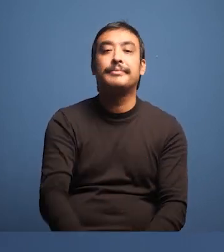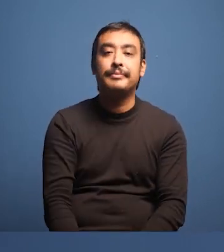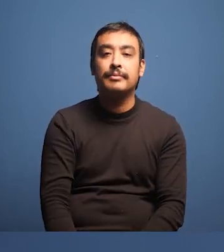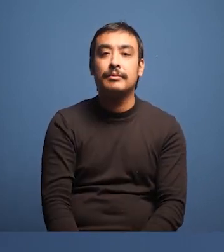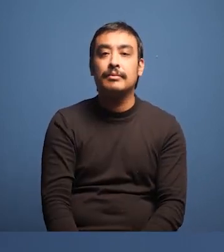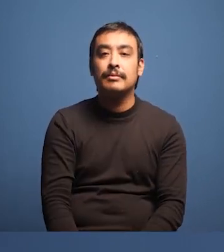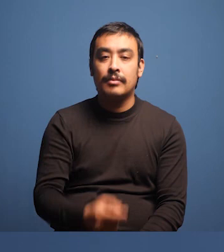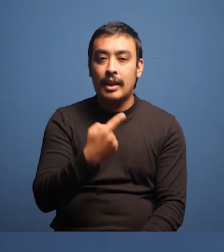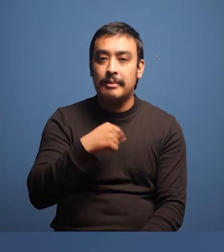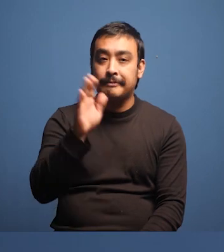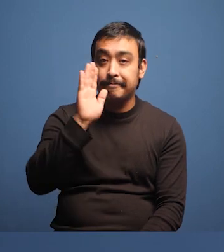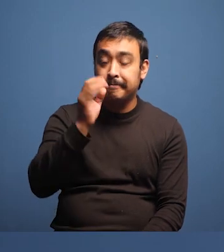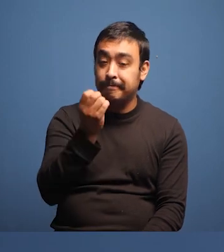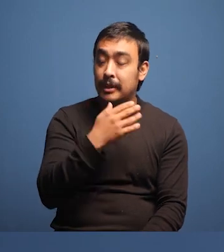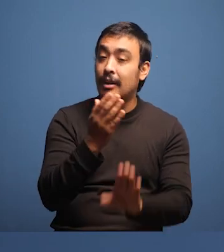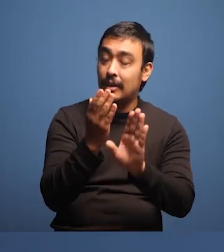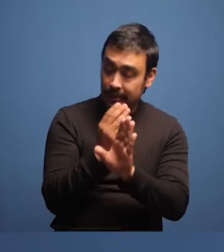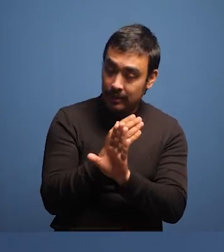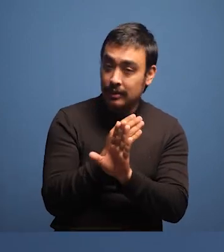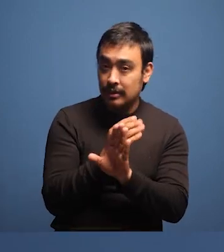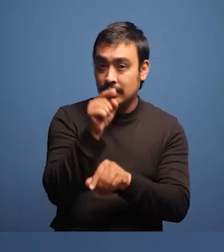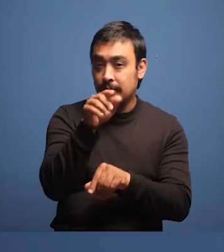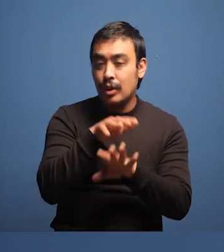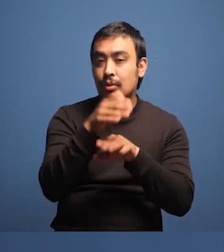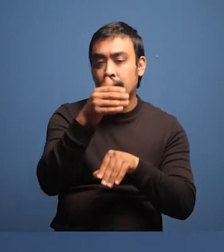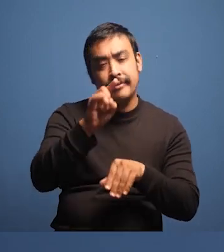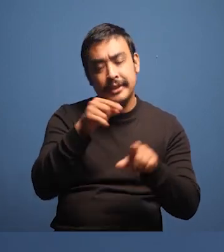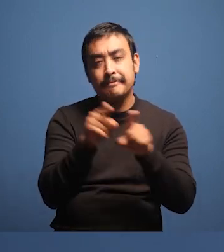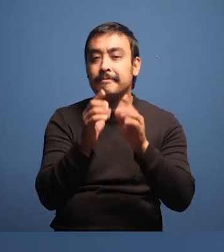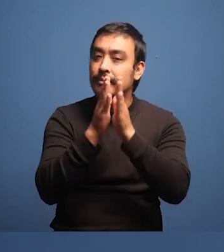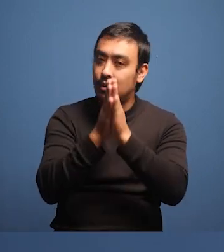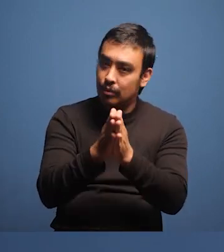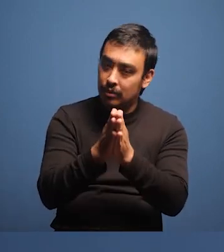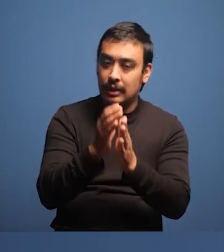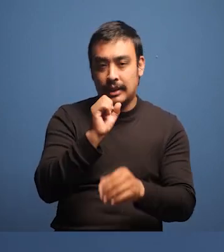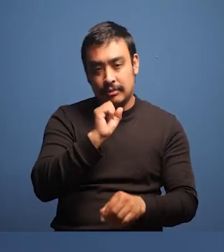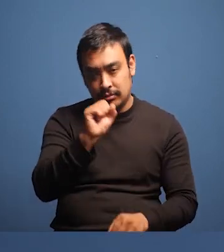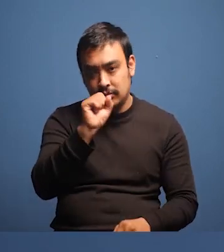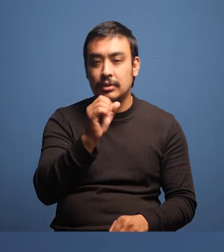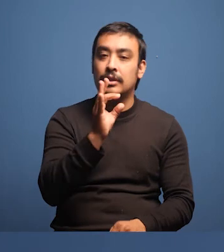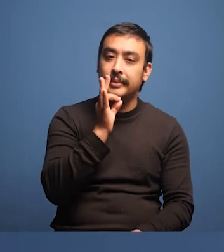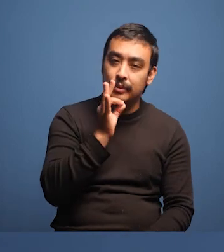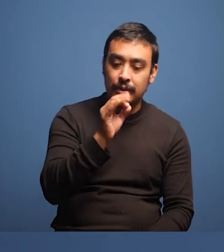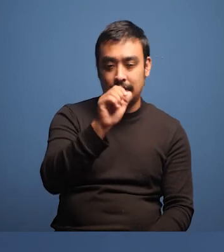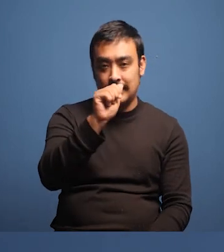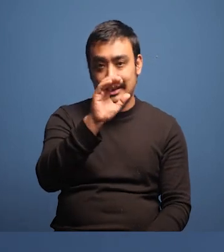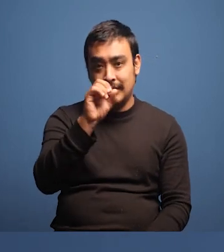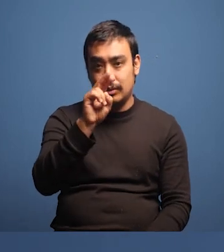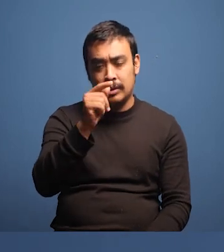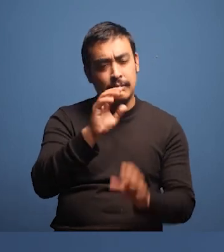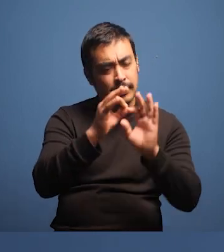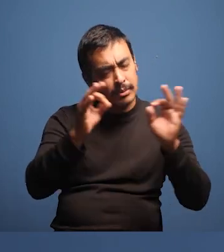हामी बिदा हुनुभन्दा अगाडि चाहिँ तपाईहरुलाई फेरि पनि के अनुरोध गर्न चाहे भने आफ्नो फेसबुक एकाउन्ट र डिफ्रेन्ट सोशल मिडिया